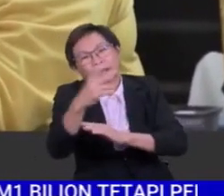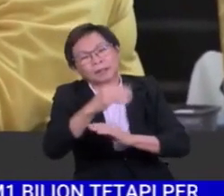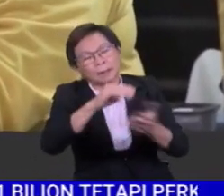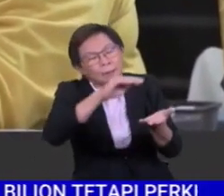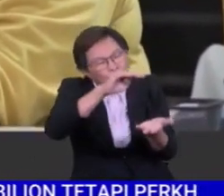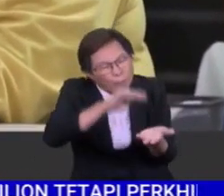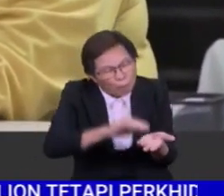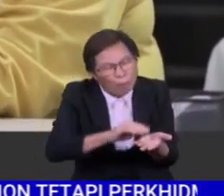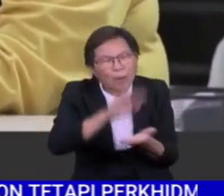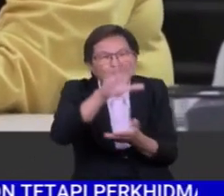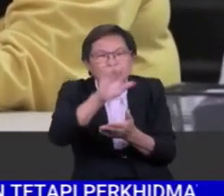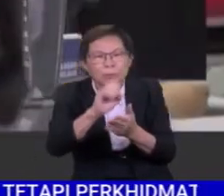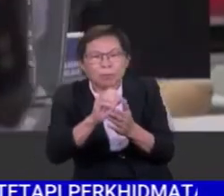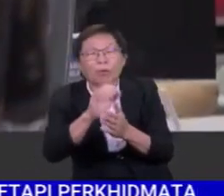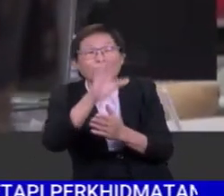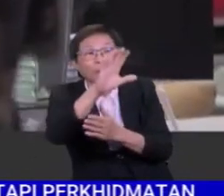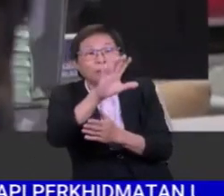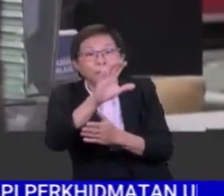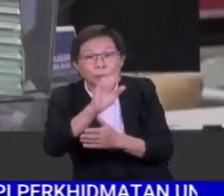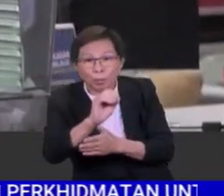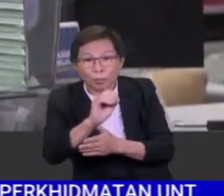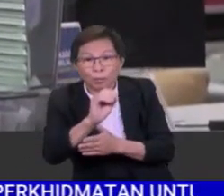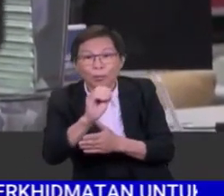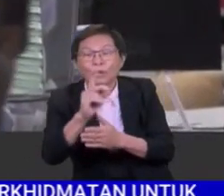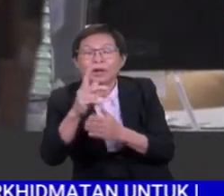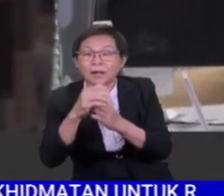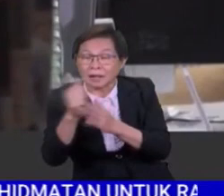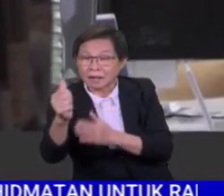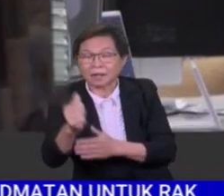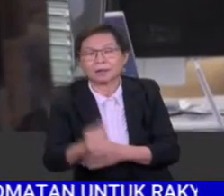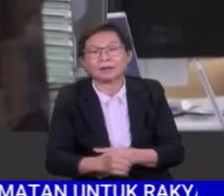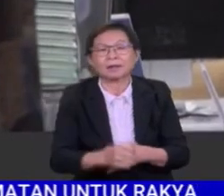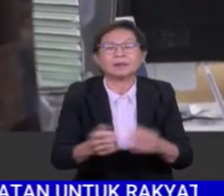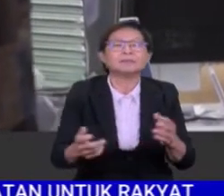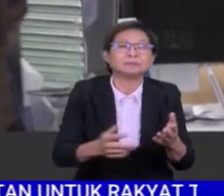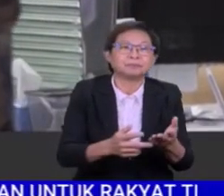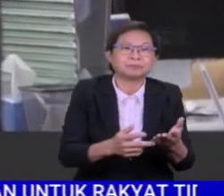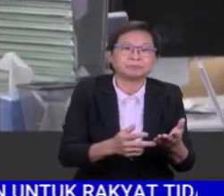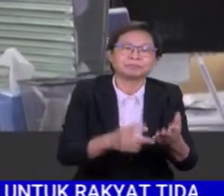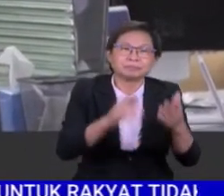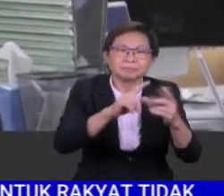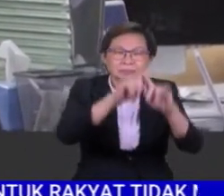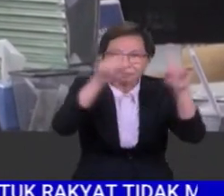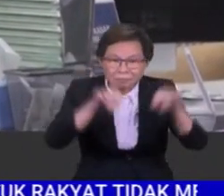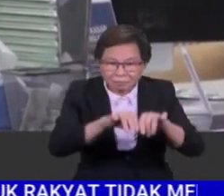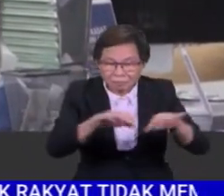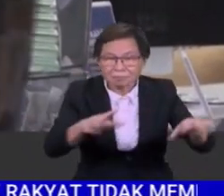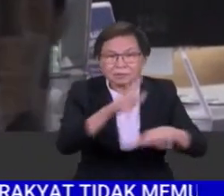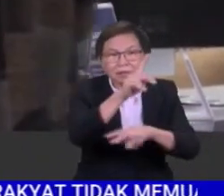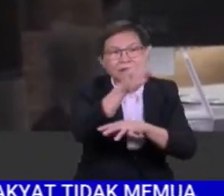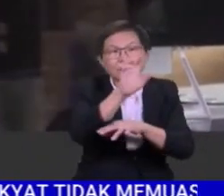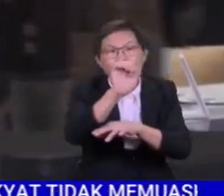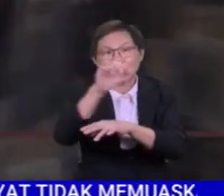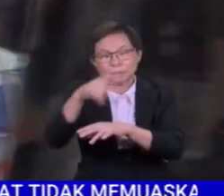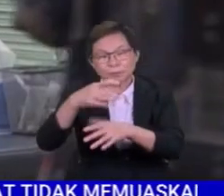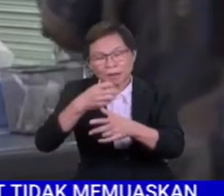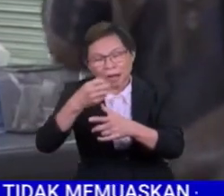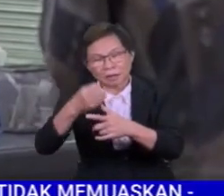minimal 50jt malu melanjut boleh melayari laman web CD 12 ved Australian a